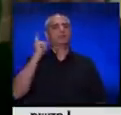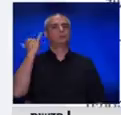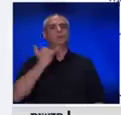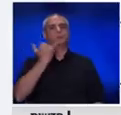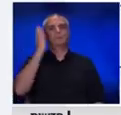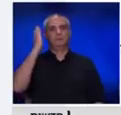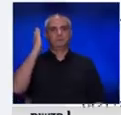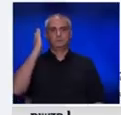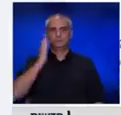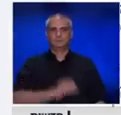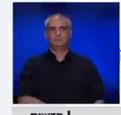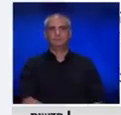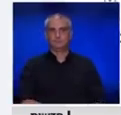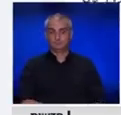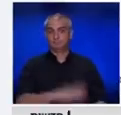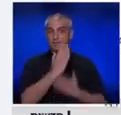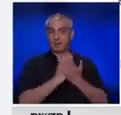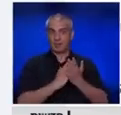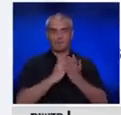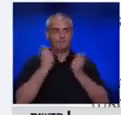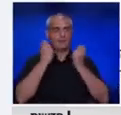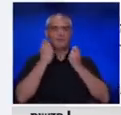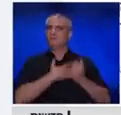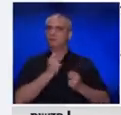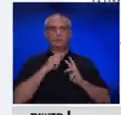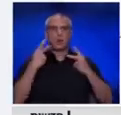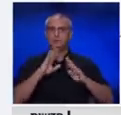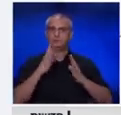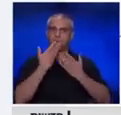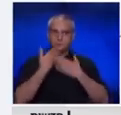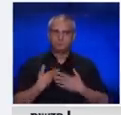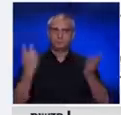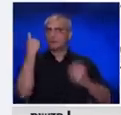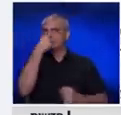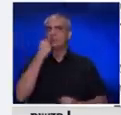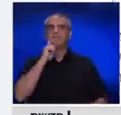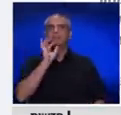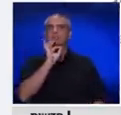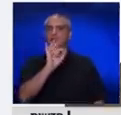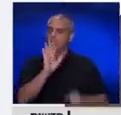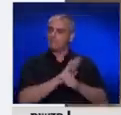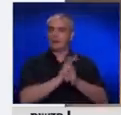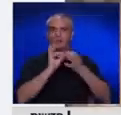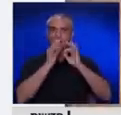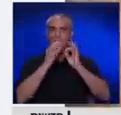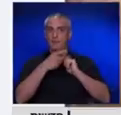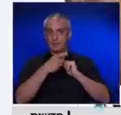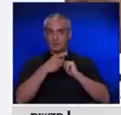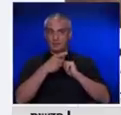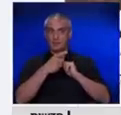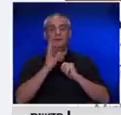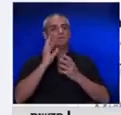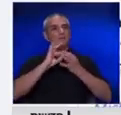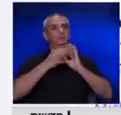אותו. חלקם באופן מדהים ואמיץ לא היססו ונחשפו בפניהם ובשמם המלא ברשתות החברתיות